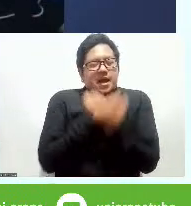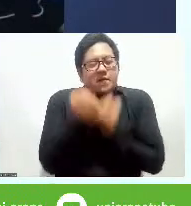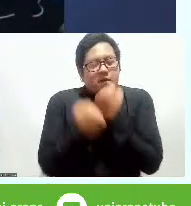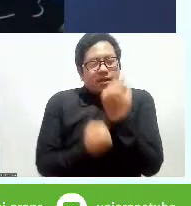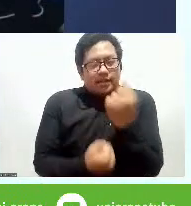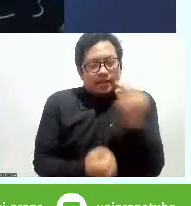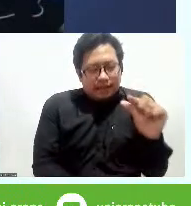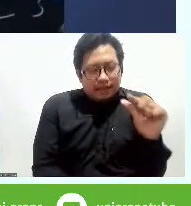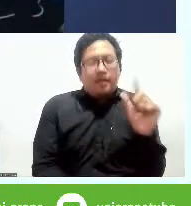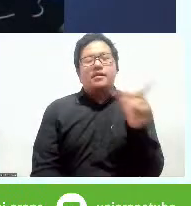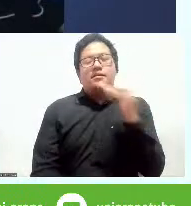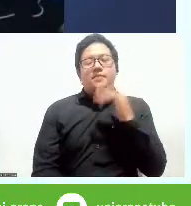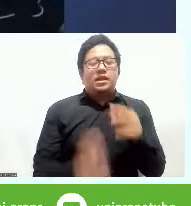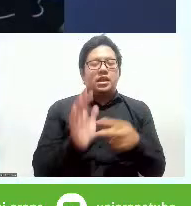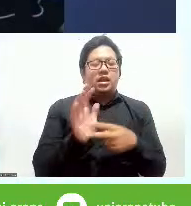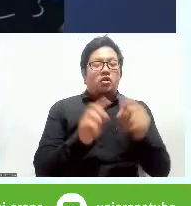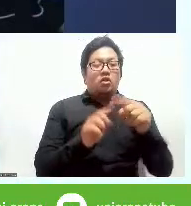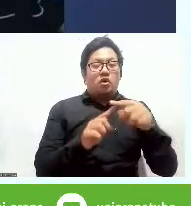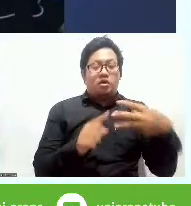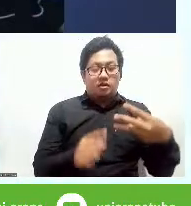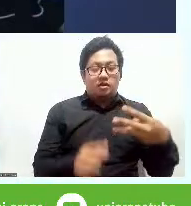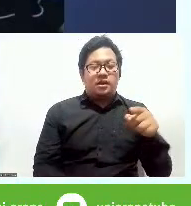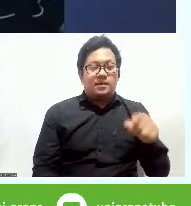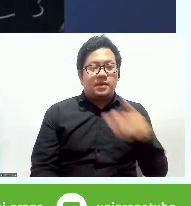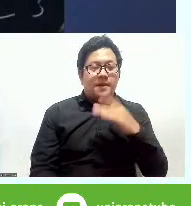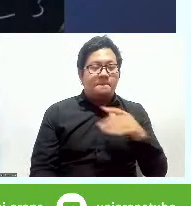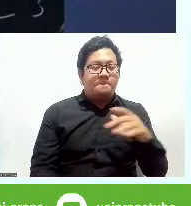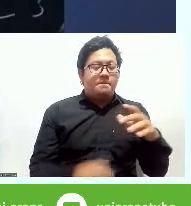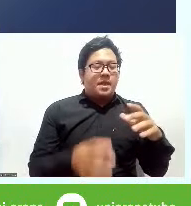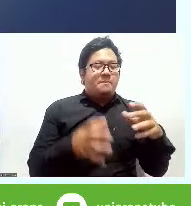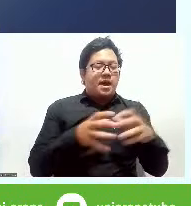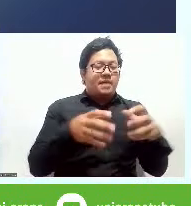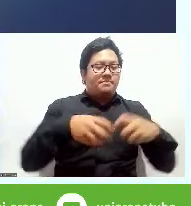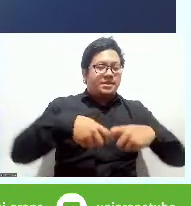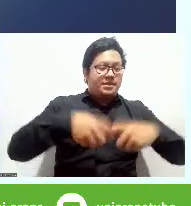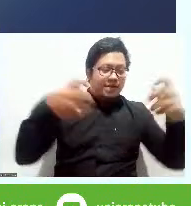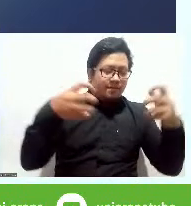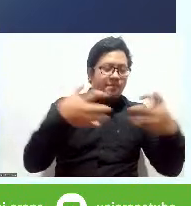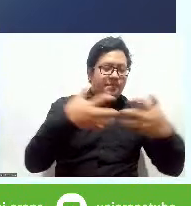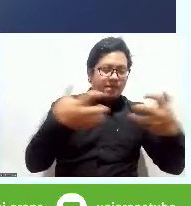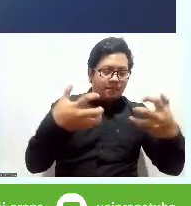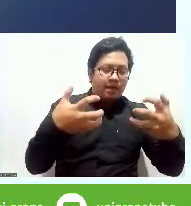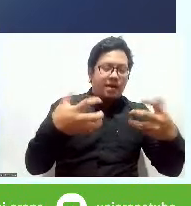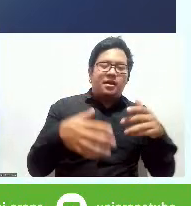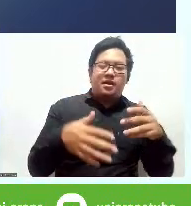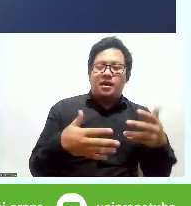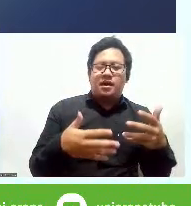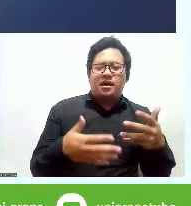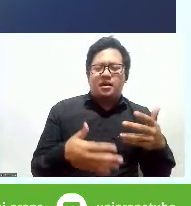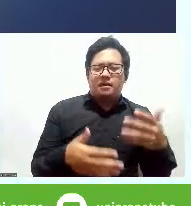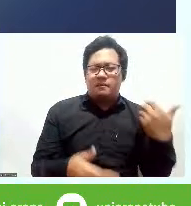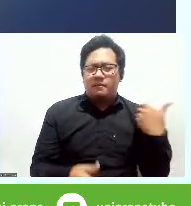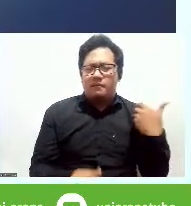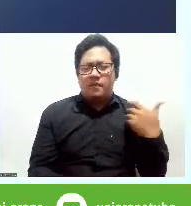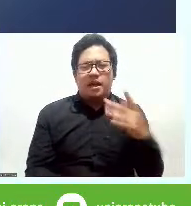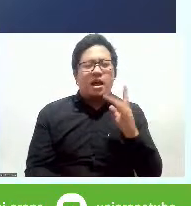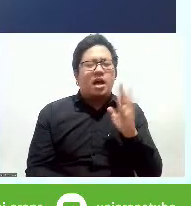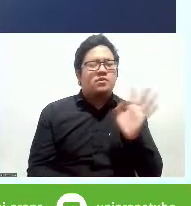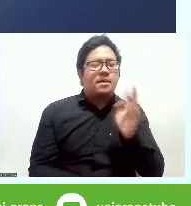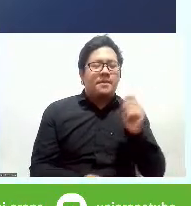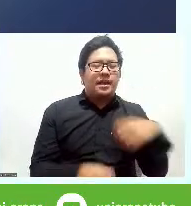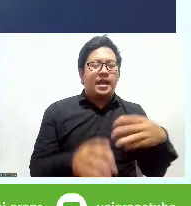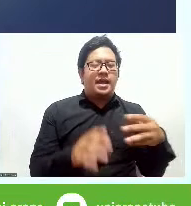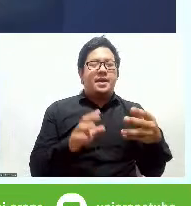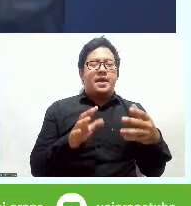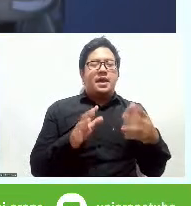kalau bukan bang para pecah-belah bolehlah Ditulis nggak usah pakai Babel rap ya Atau kalo pesen makanan enggak usah pakai sendok garpu plastik